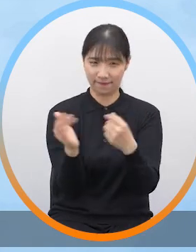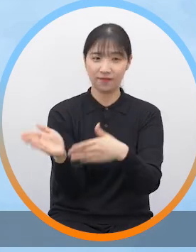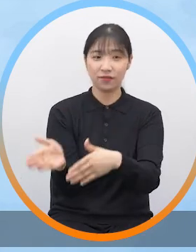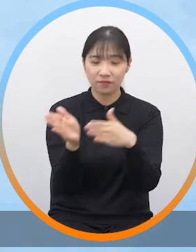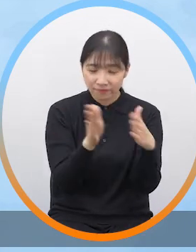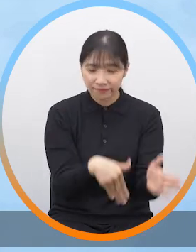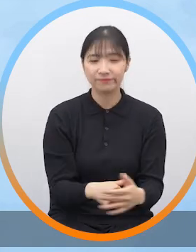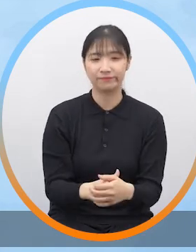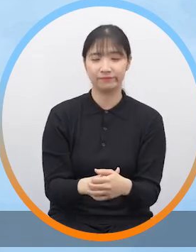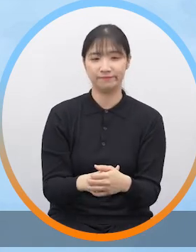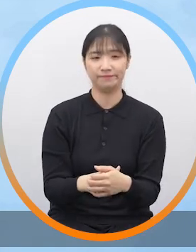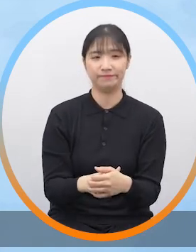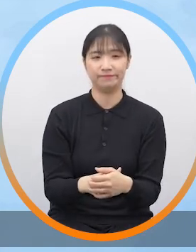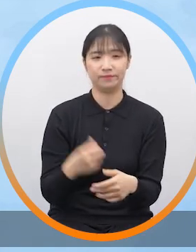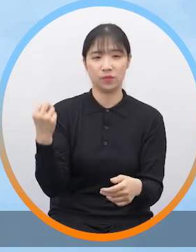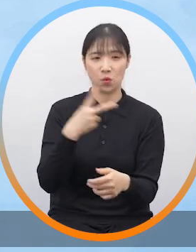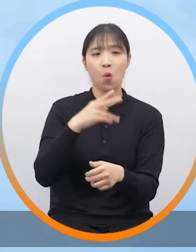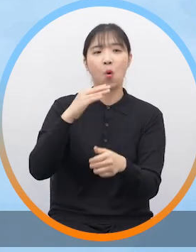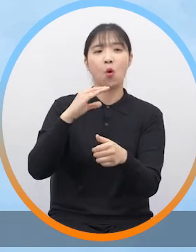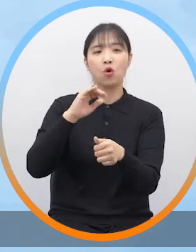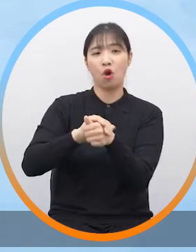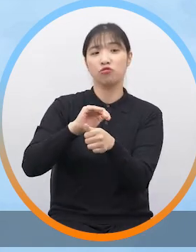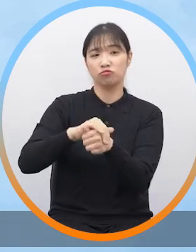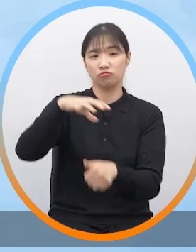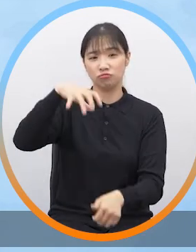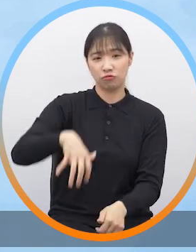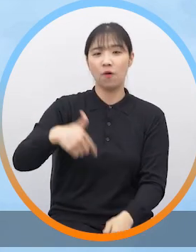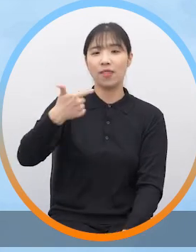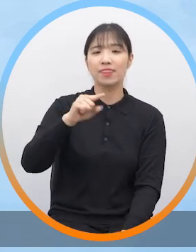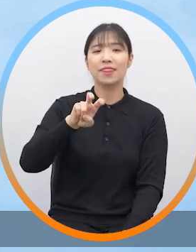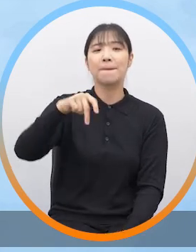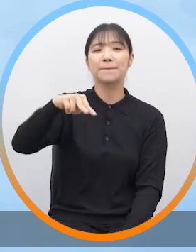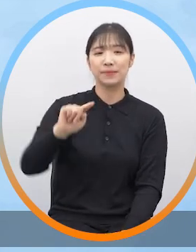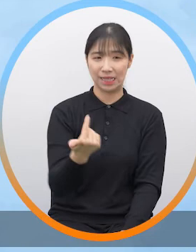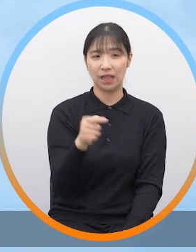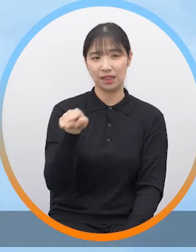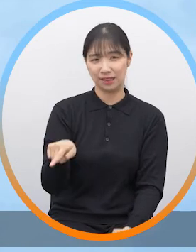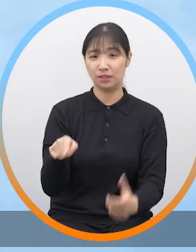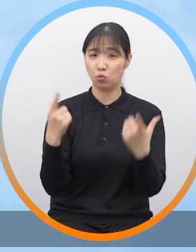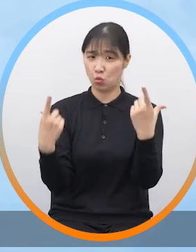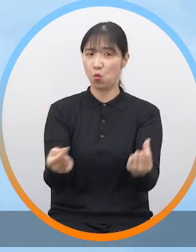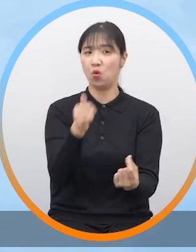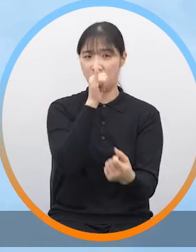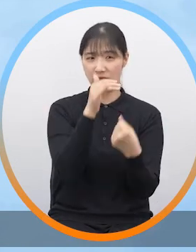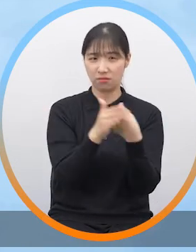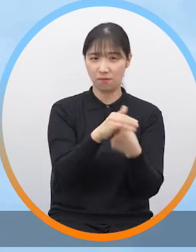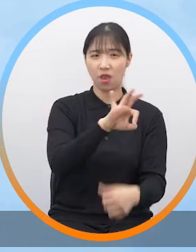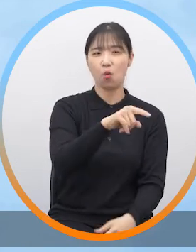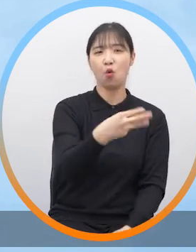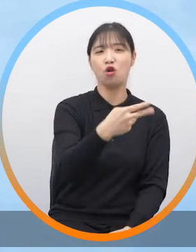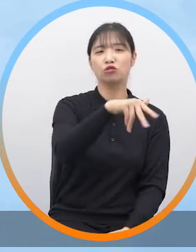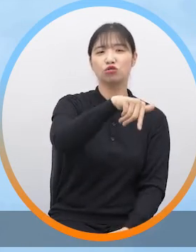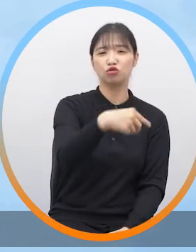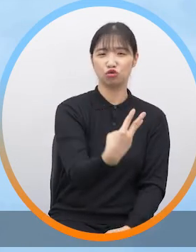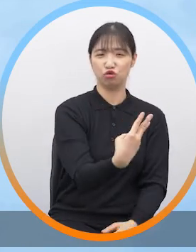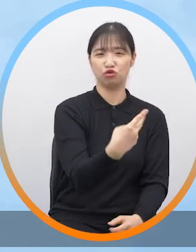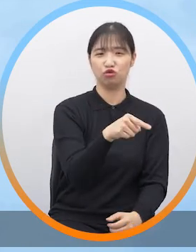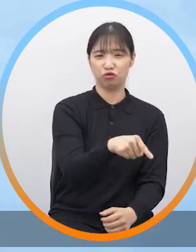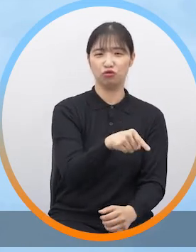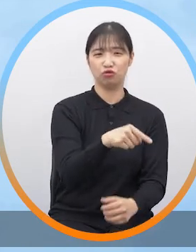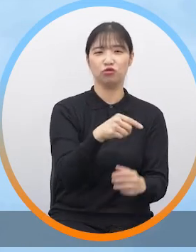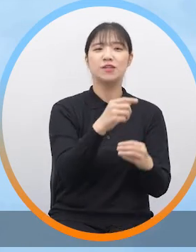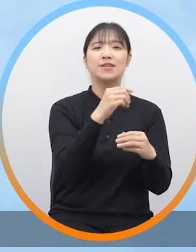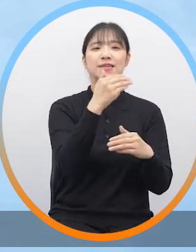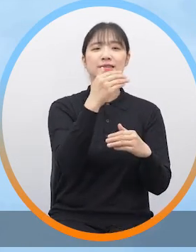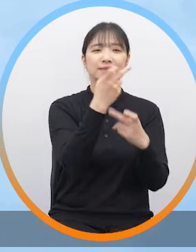하나는 경주 남산에도 이 성모가 있었다고 그래요. 여기도 월출산 성모상, 즉 신인이 있었을